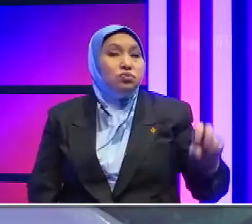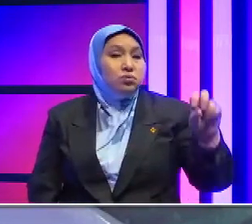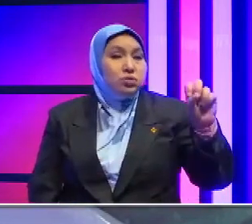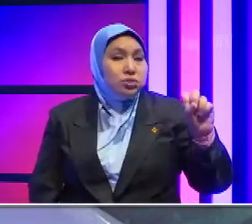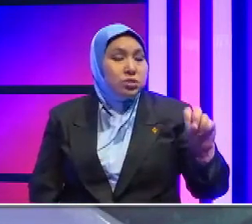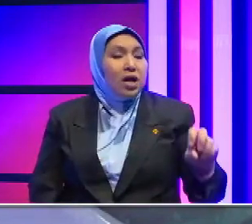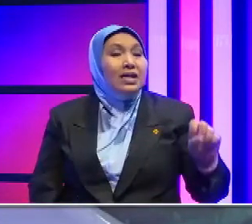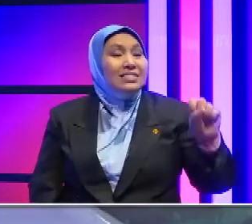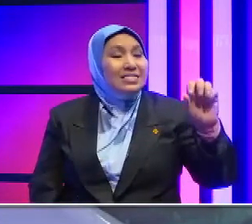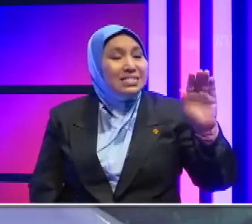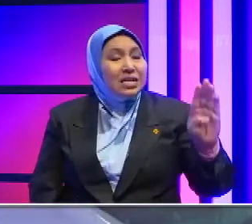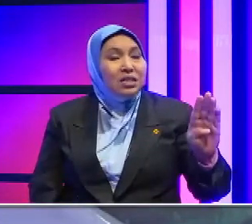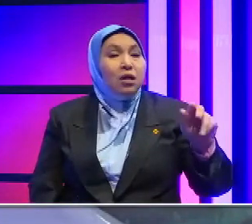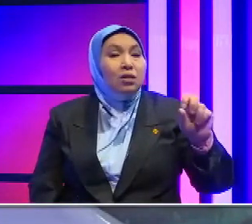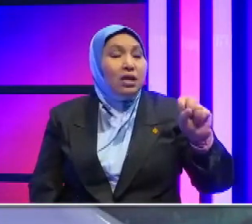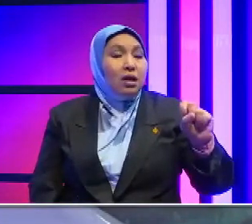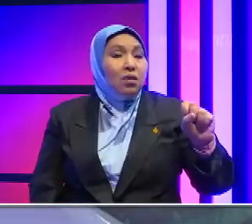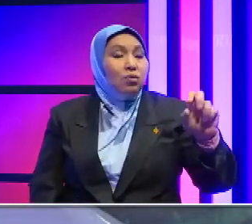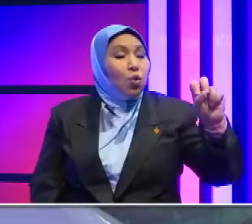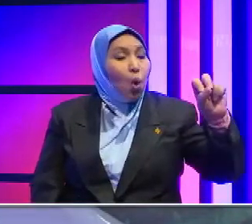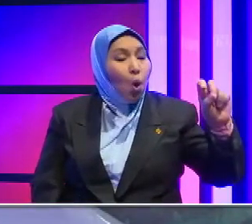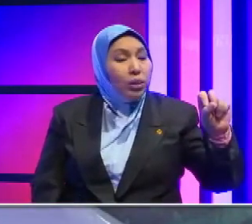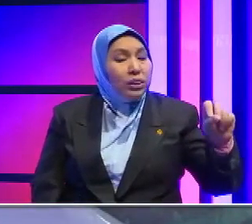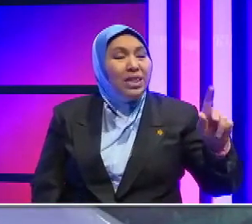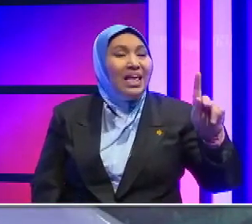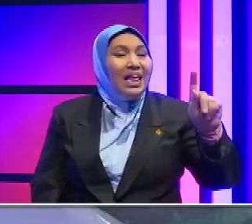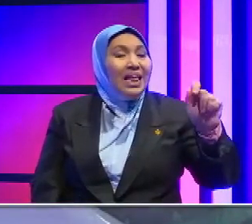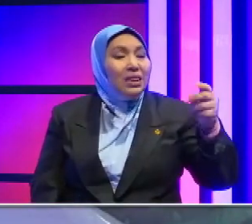Fei Popoy